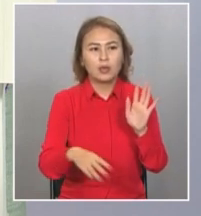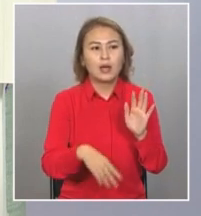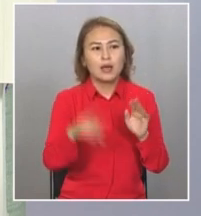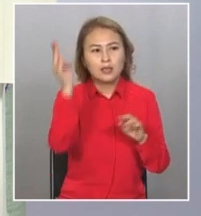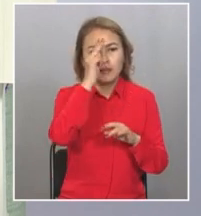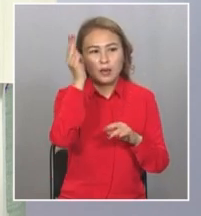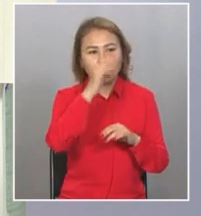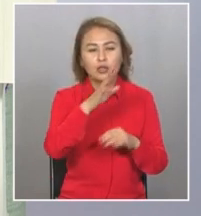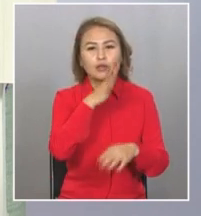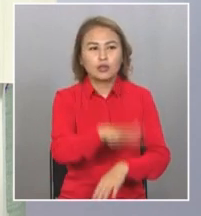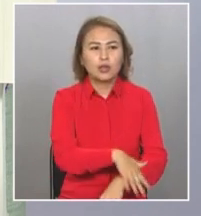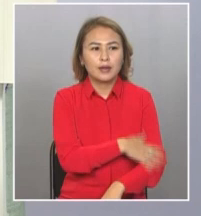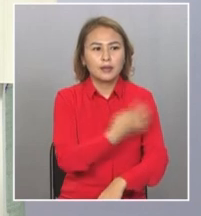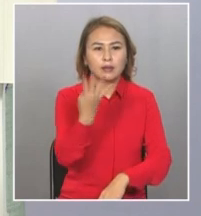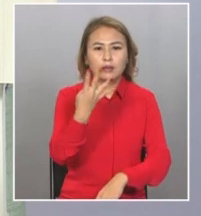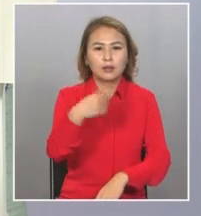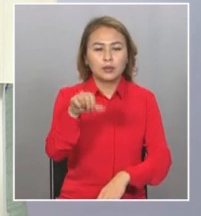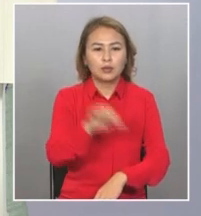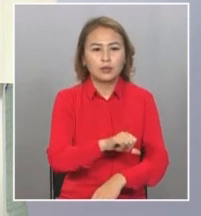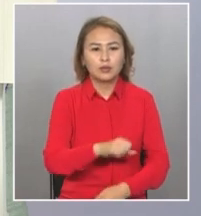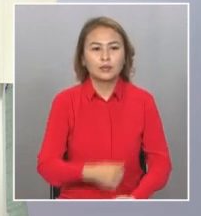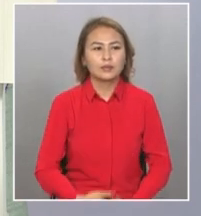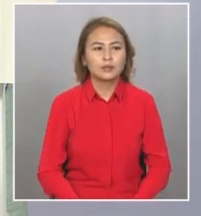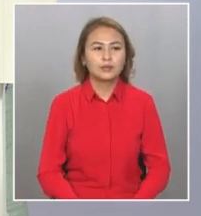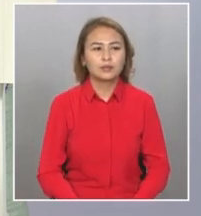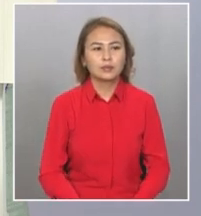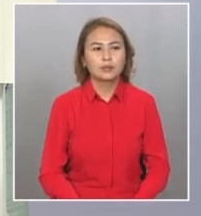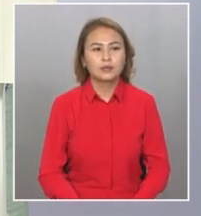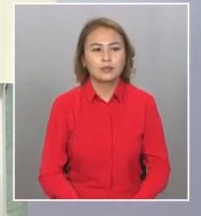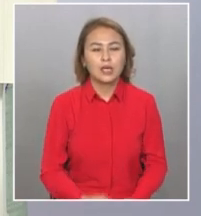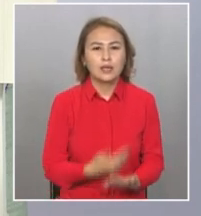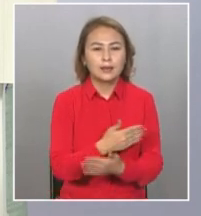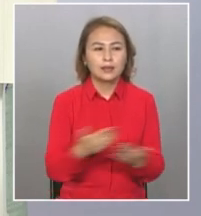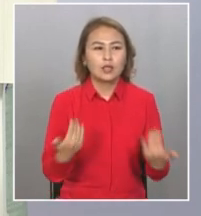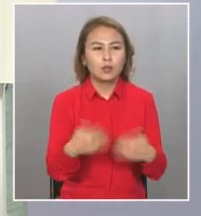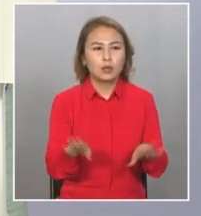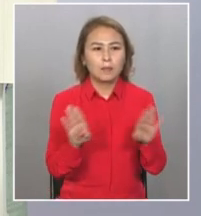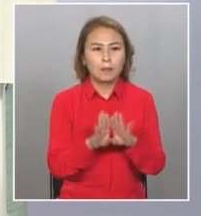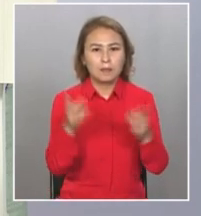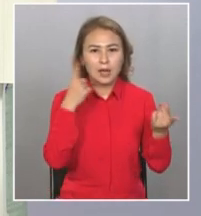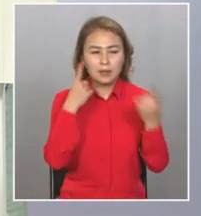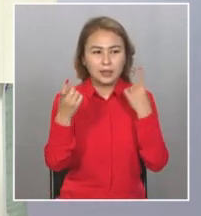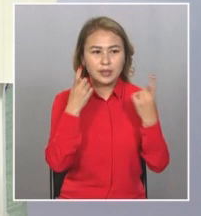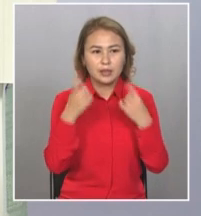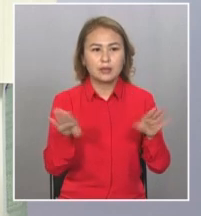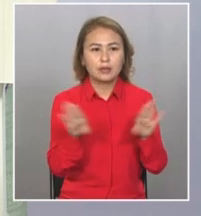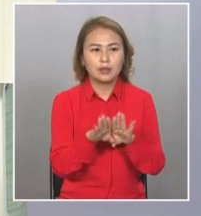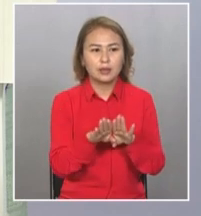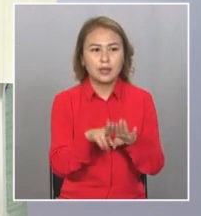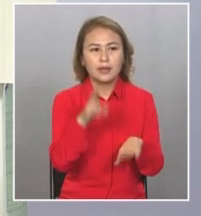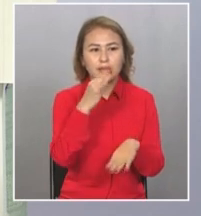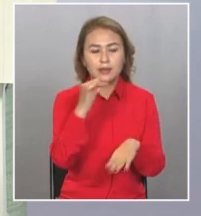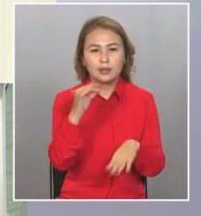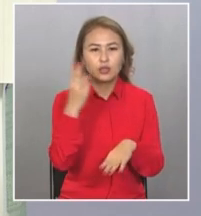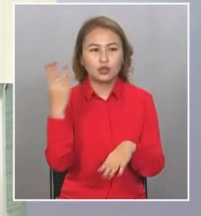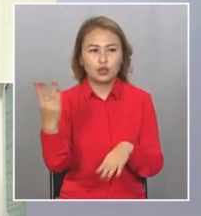Ал сабақтың ұзақтығы 40 минут деп алайық. Енді бұл мәліметтер, яғни